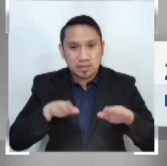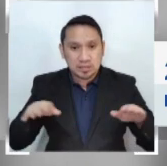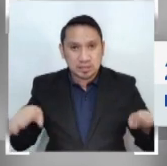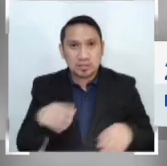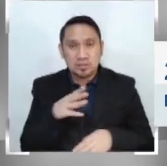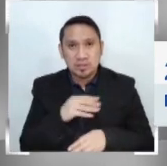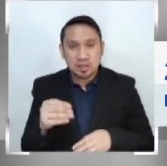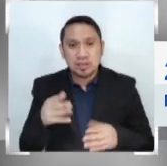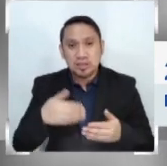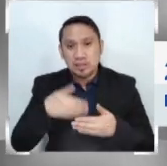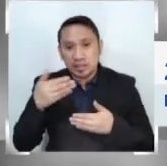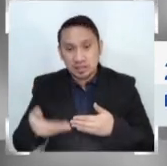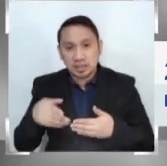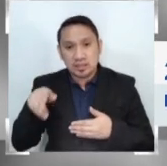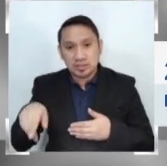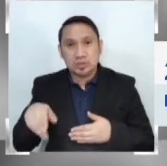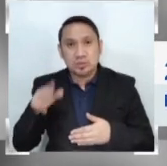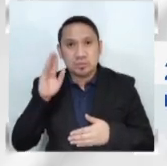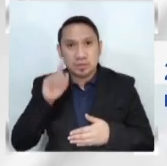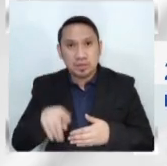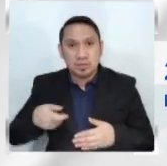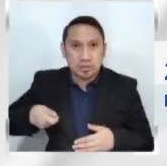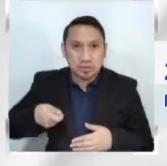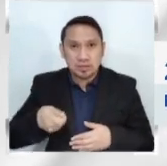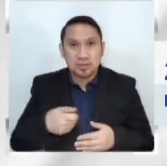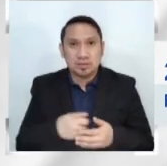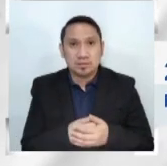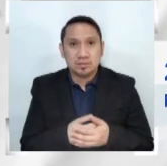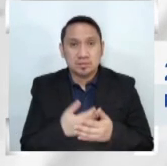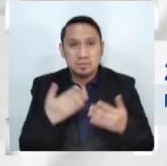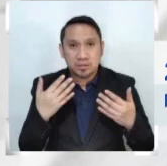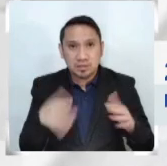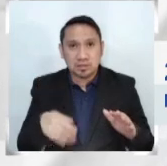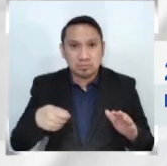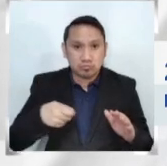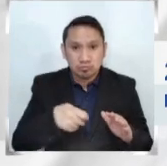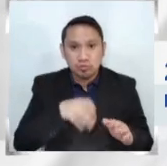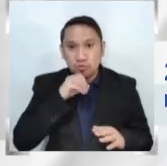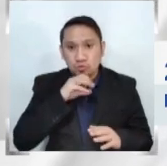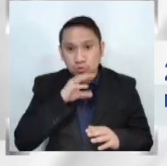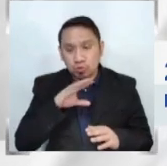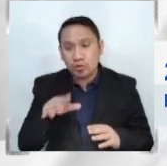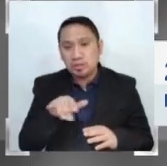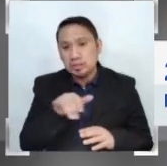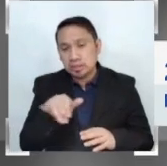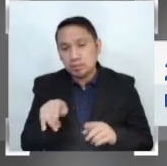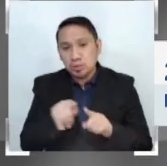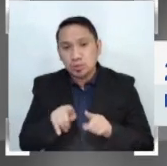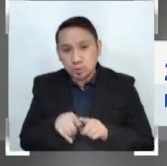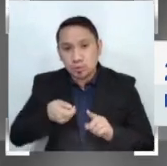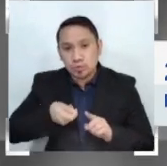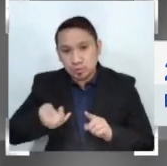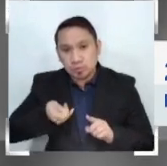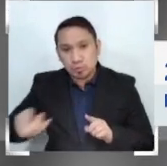isinunod ang natutulog niyang kapatid. Nakipagduno po yung matanda, pero mahina po yon. At isinali po ng suspect yung kanyang binti gamit po